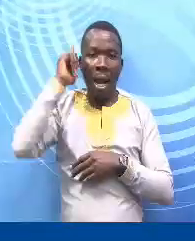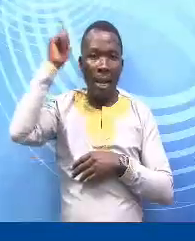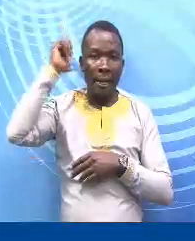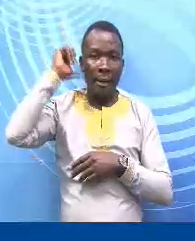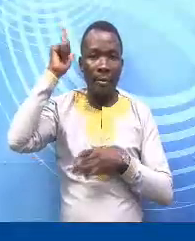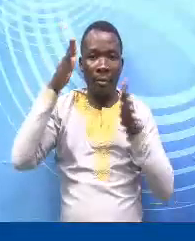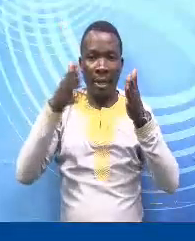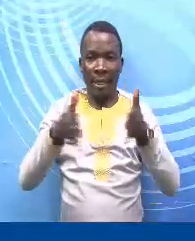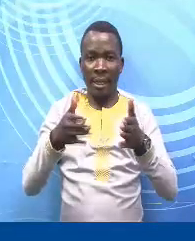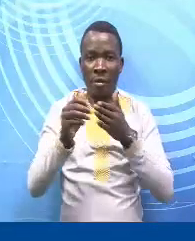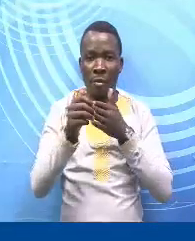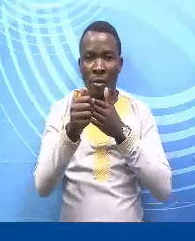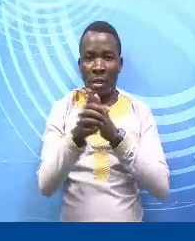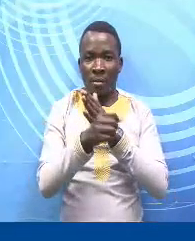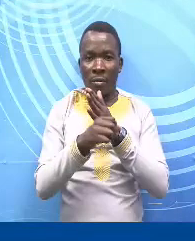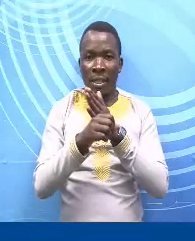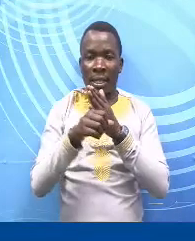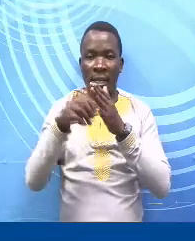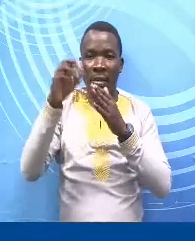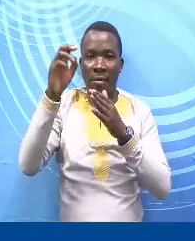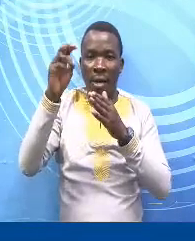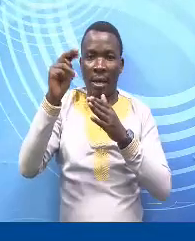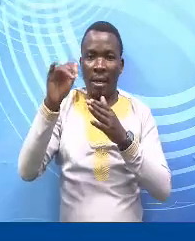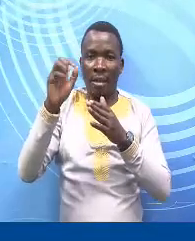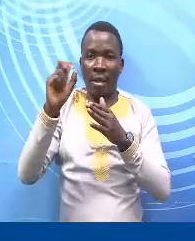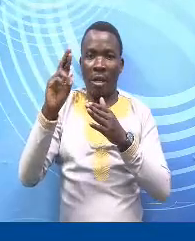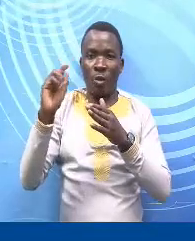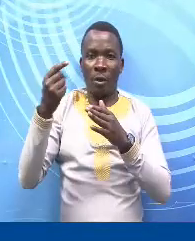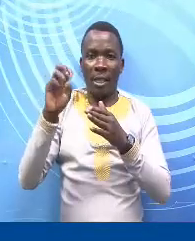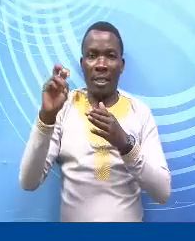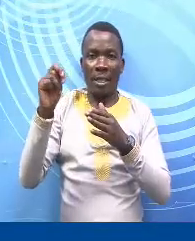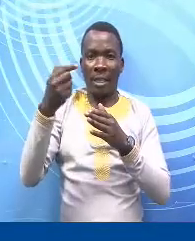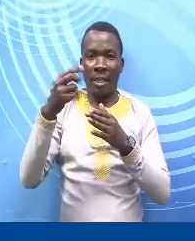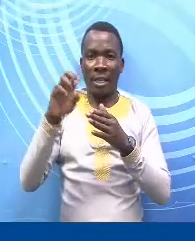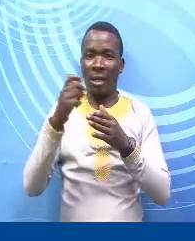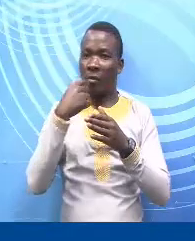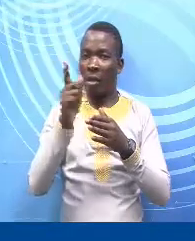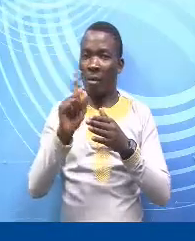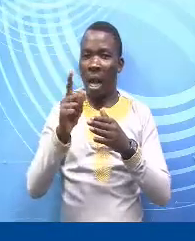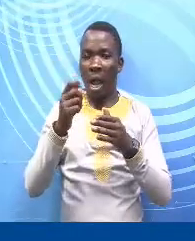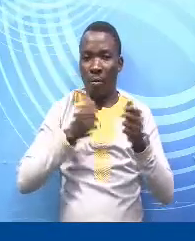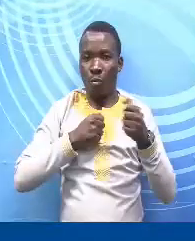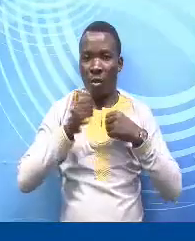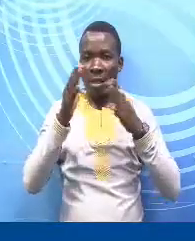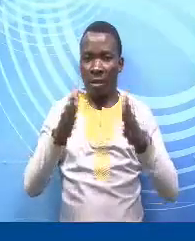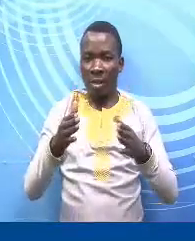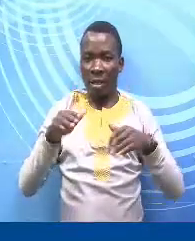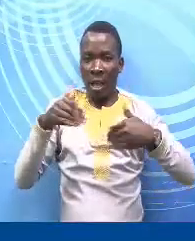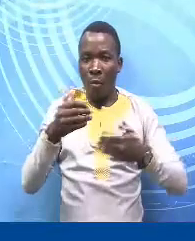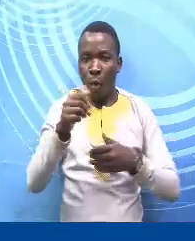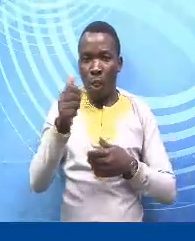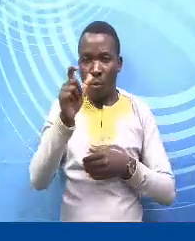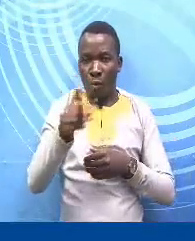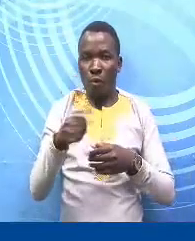maneko ubuyobozi bw'umurenge wa Nyarugenge bukavuga bwiye Celestin ntawisha amaboko ko nta munyarwanda cyangwa se undi muntu ari wese